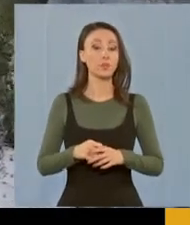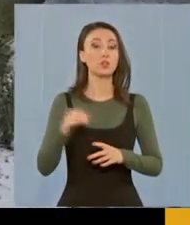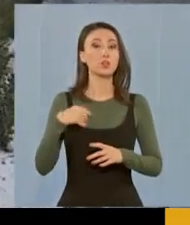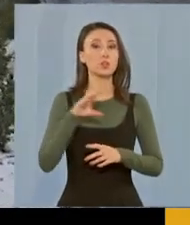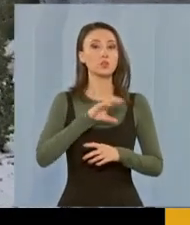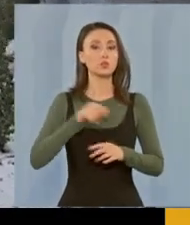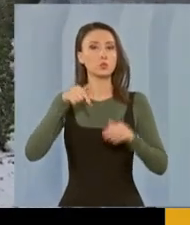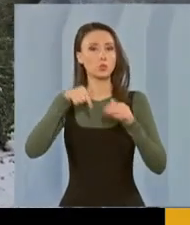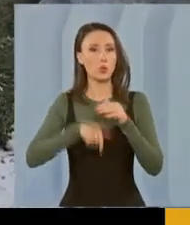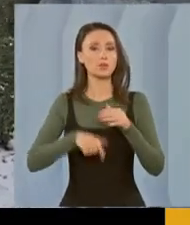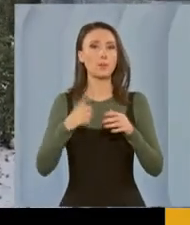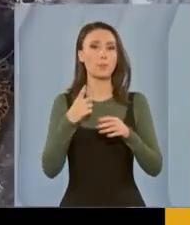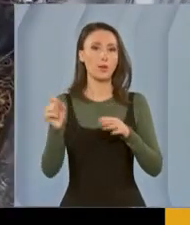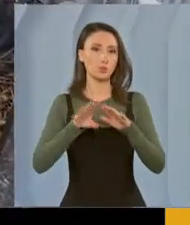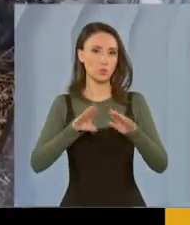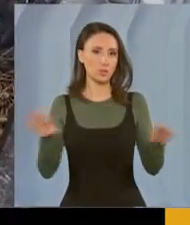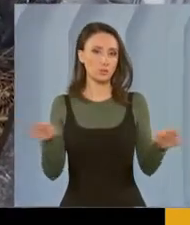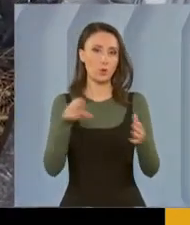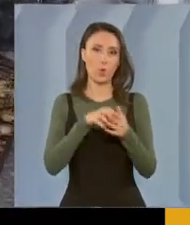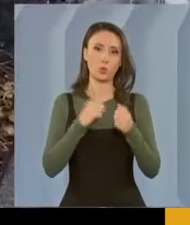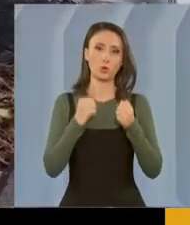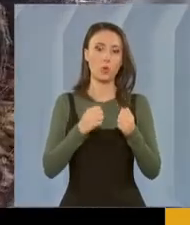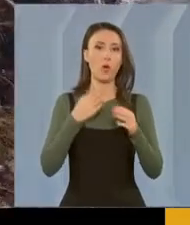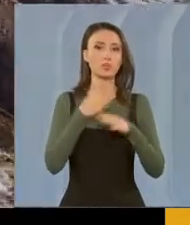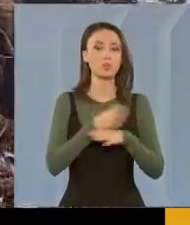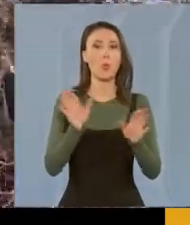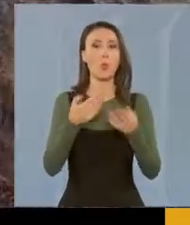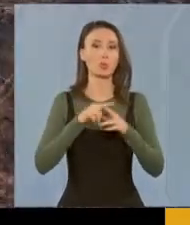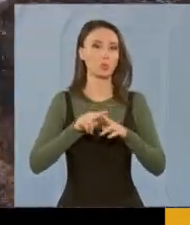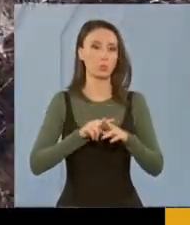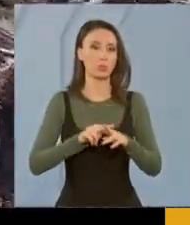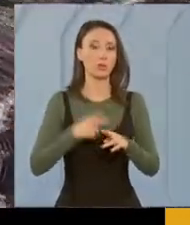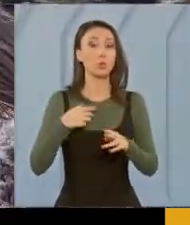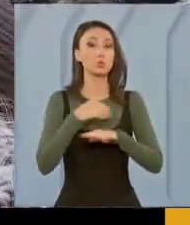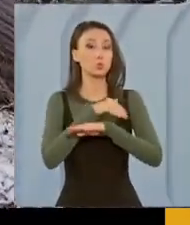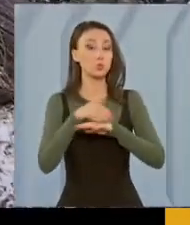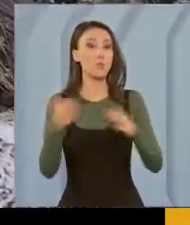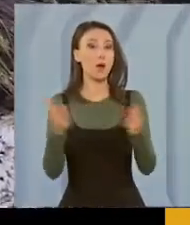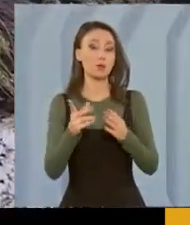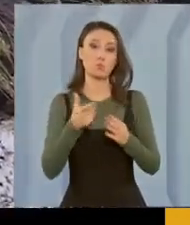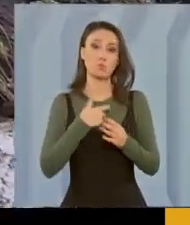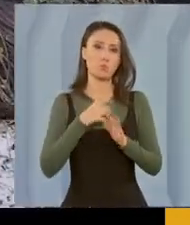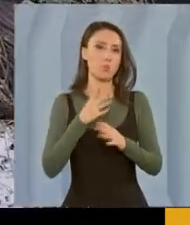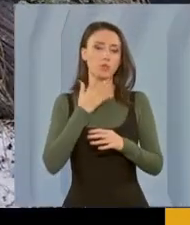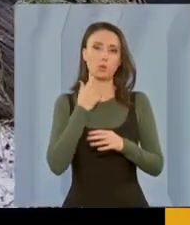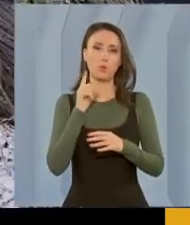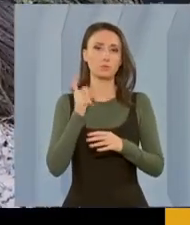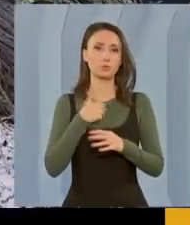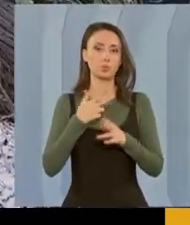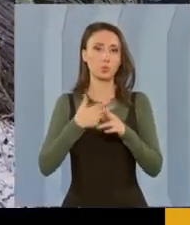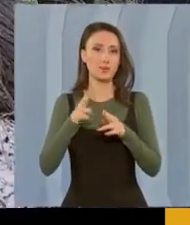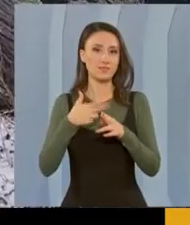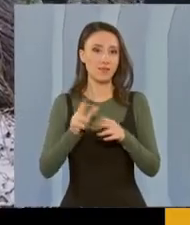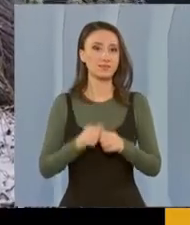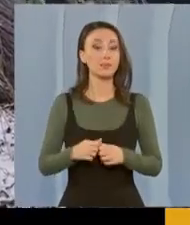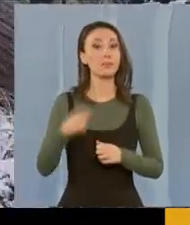pe un câmp, în locuri greu accesibile oricum ar fi, pe un drum care poate încă n-a putut fi dezăpezit